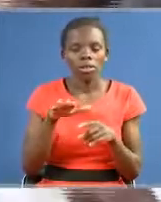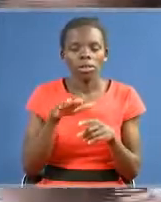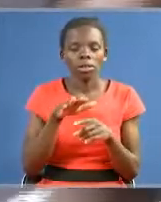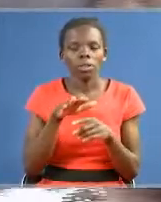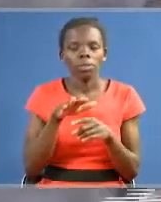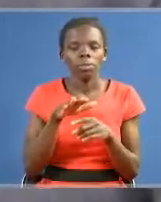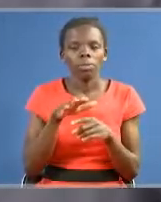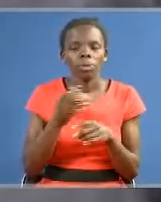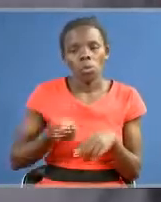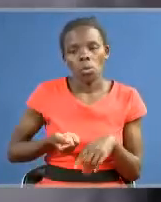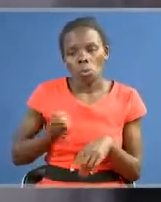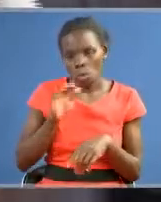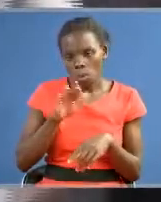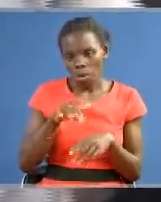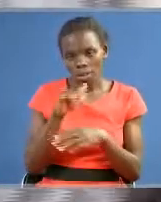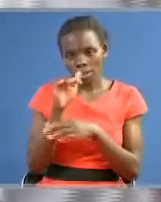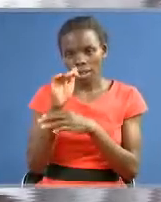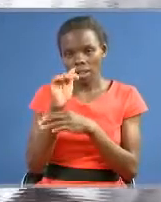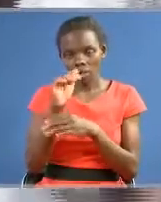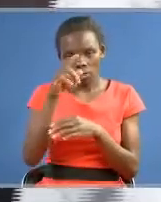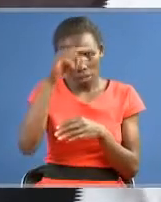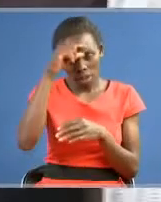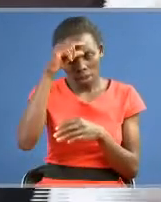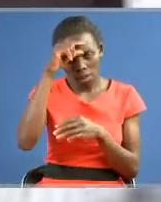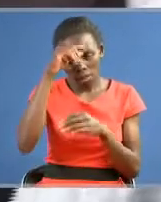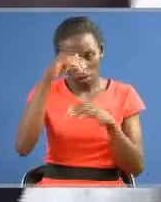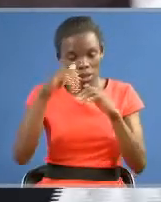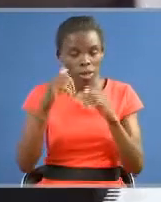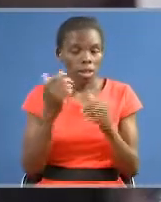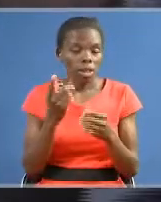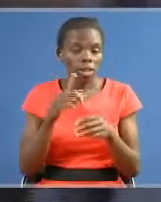nchini. Wanawake wanatoa wito kwa serikali kutenga